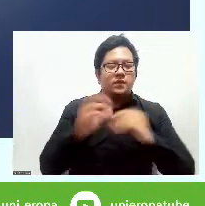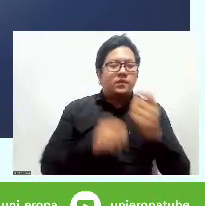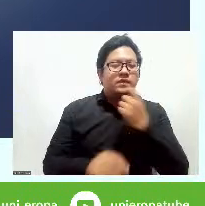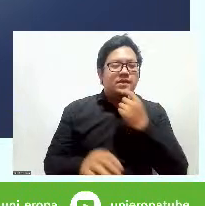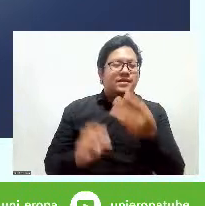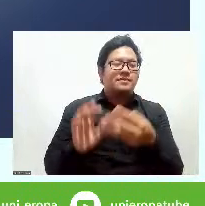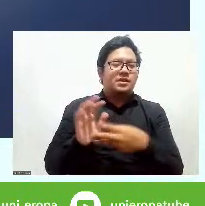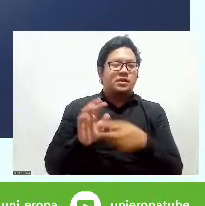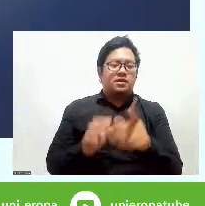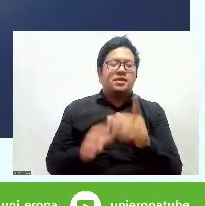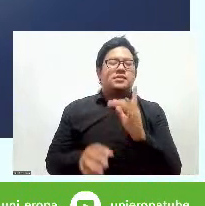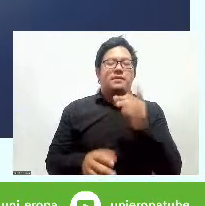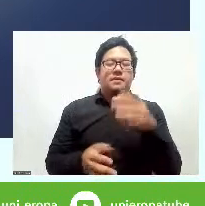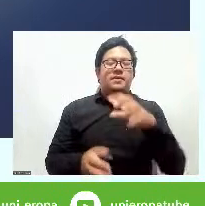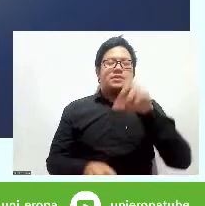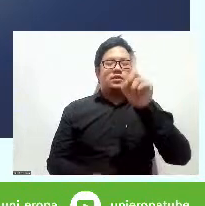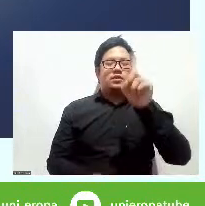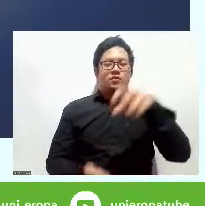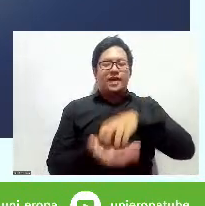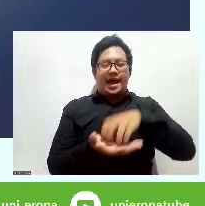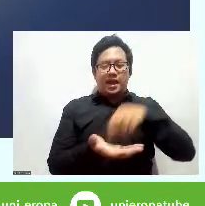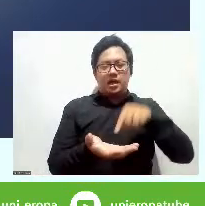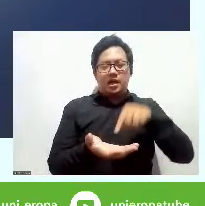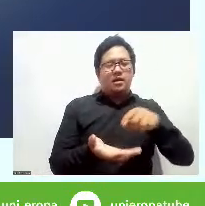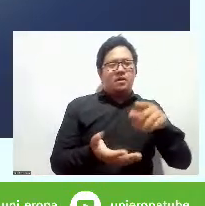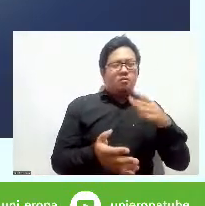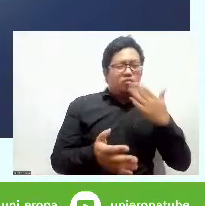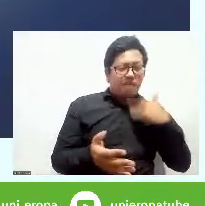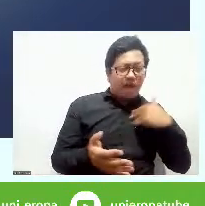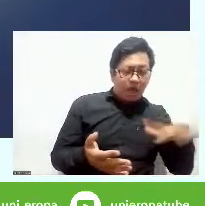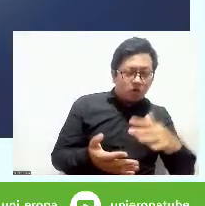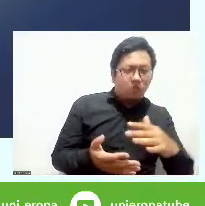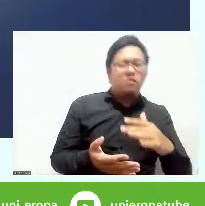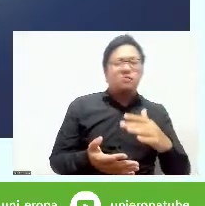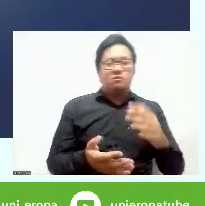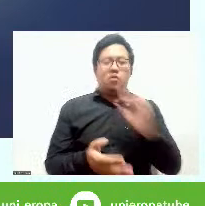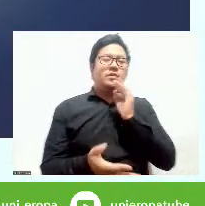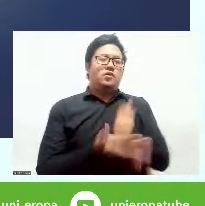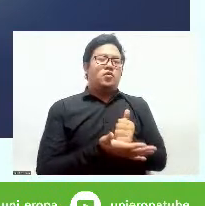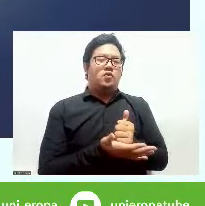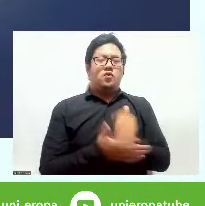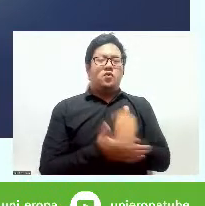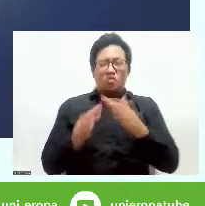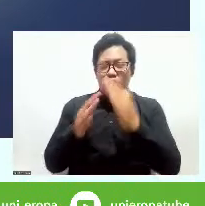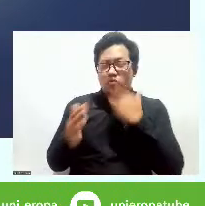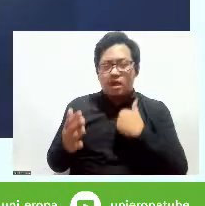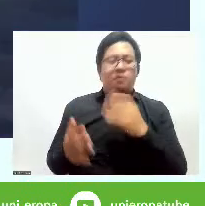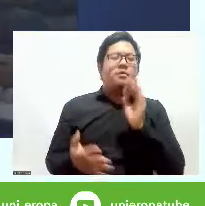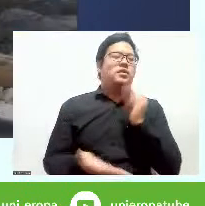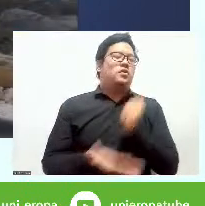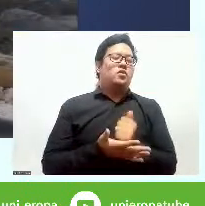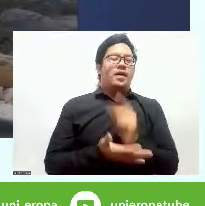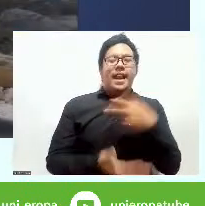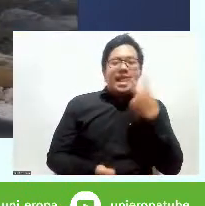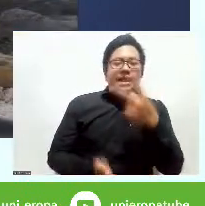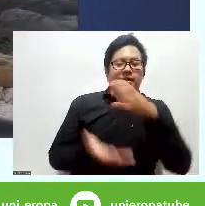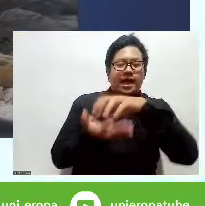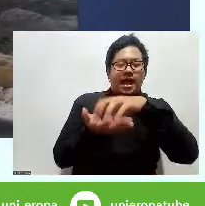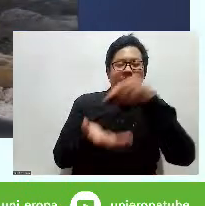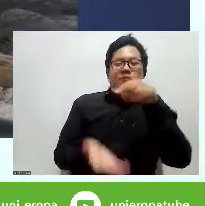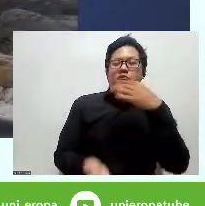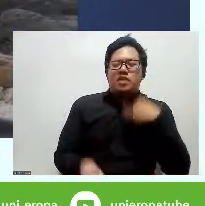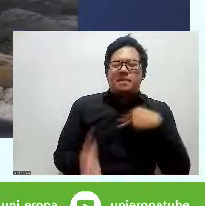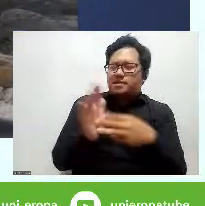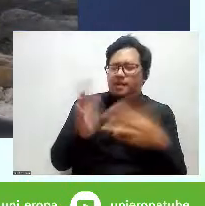tentu daerah itu punya gunung jadi kita harus melihat tiap daerah ini punya masalah apa dan coba mendekat pendekatan ke